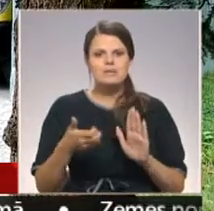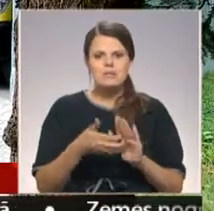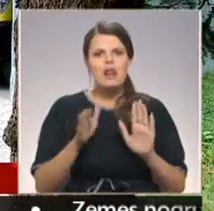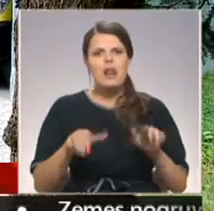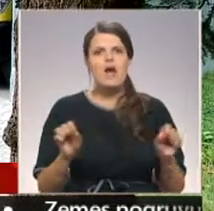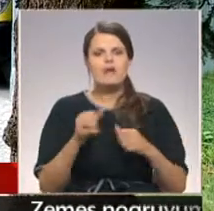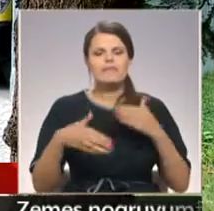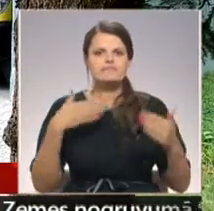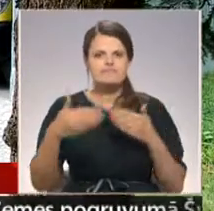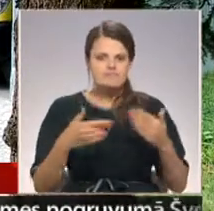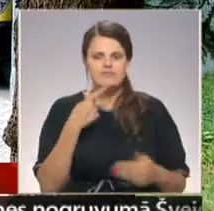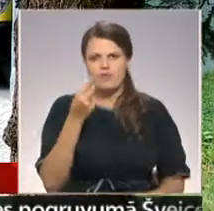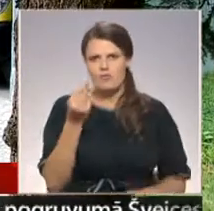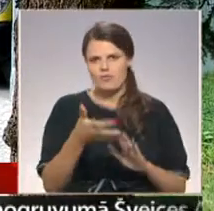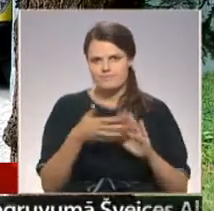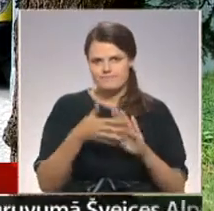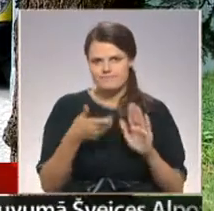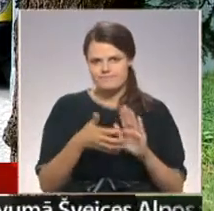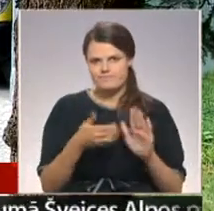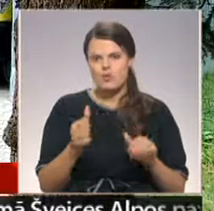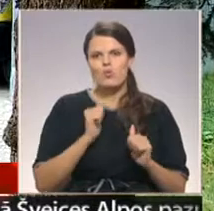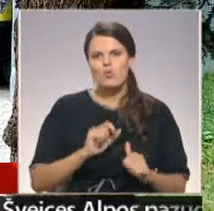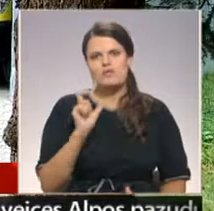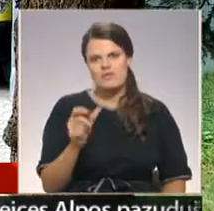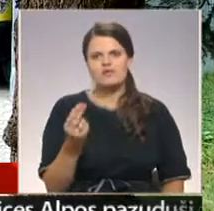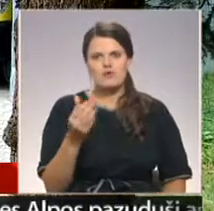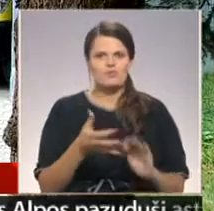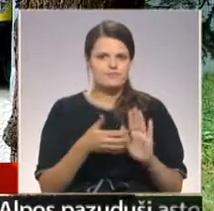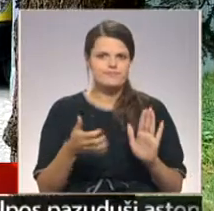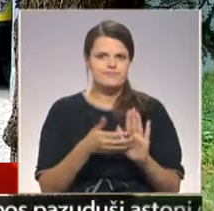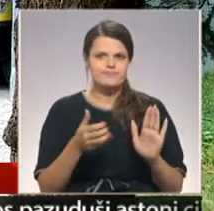ātrāk? Nauda. Goda vārds nauda.